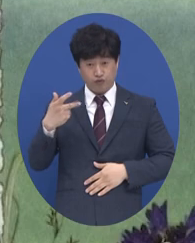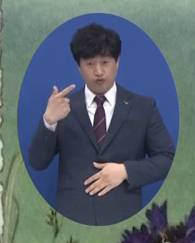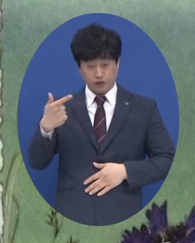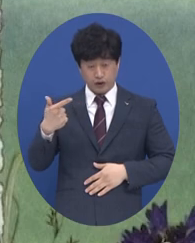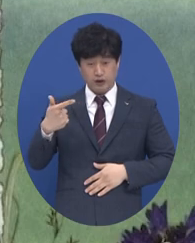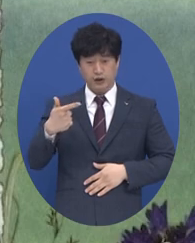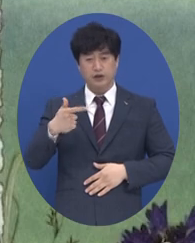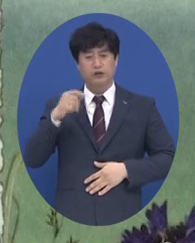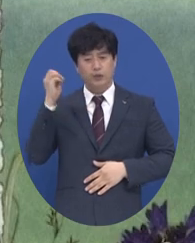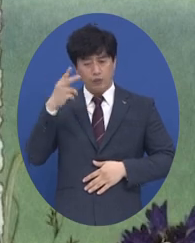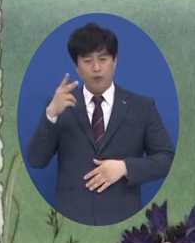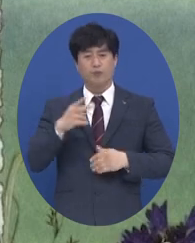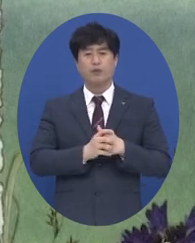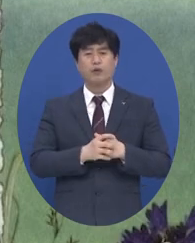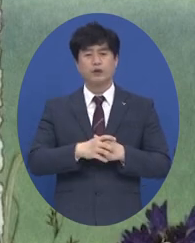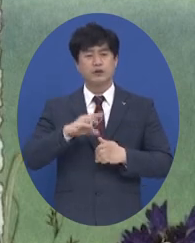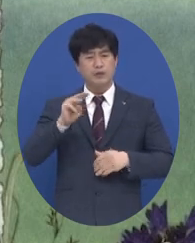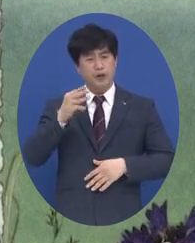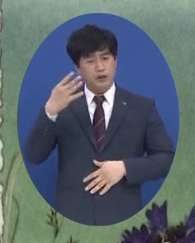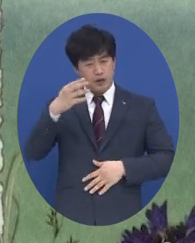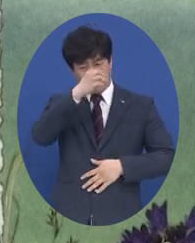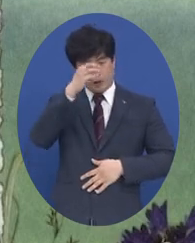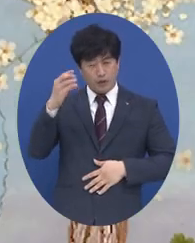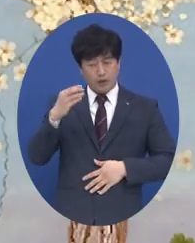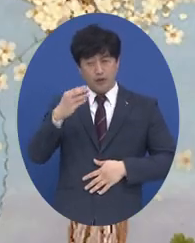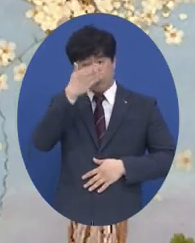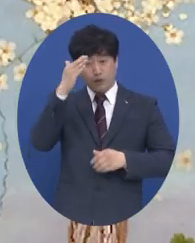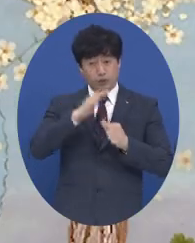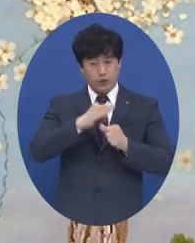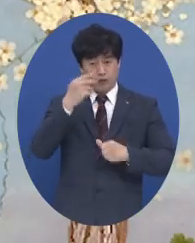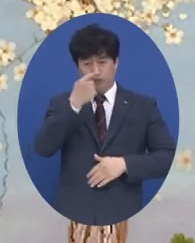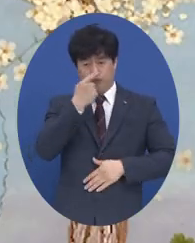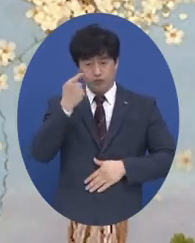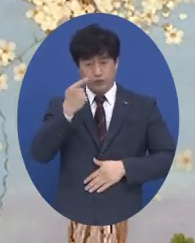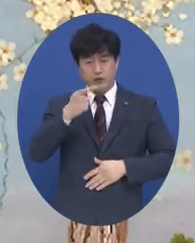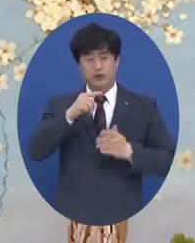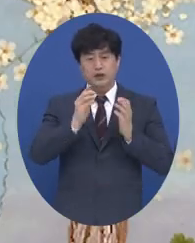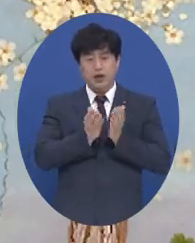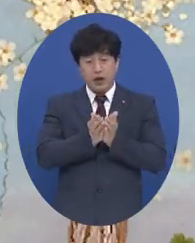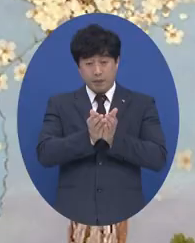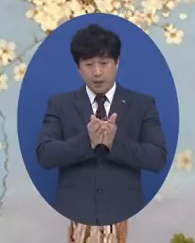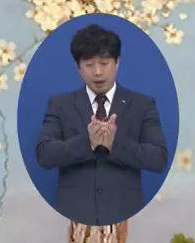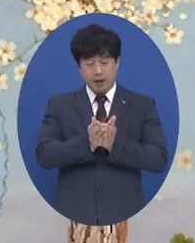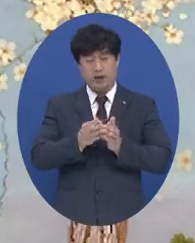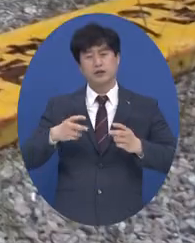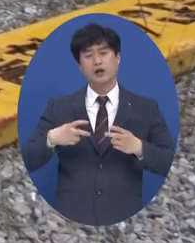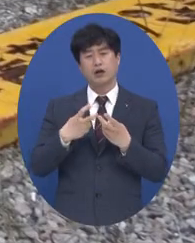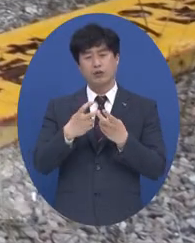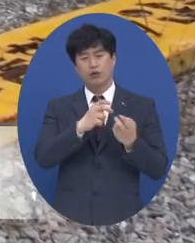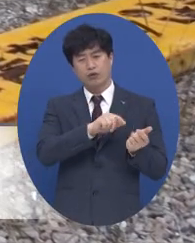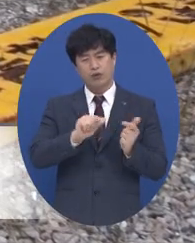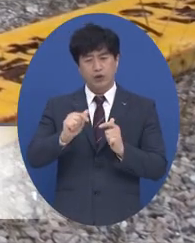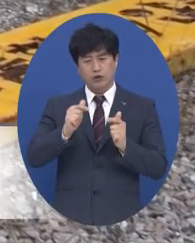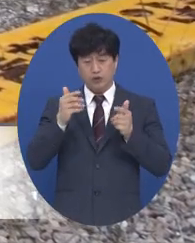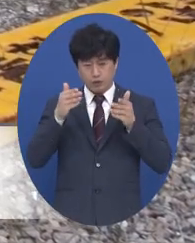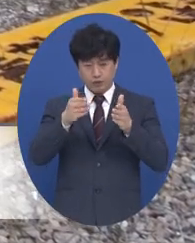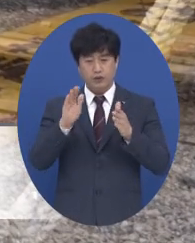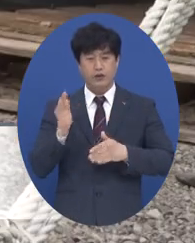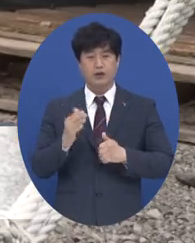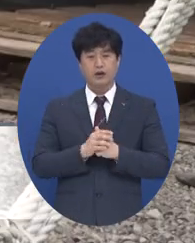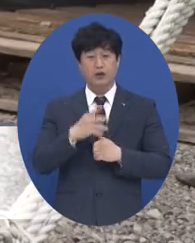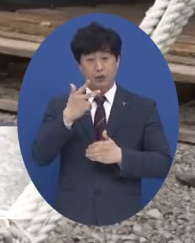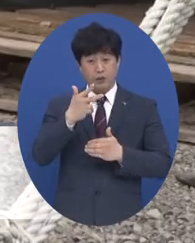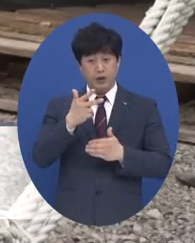599.4km, 304개의 별은 청소년의 시각에서 세월호 참사를 다각도로 조명합니다. 7편의 상영작들은